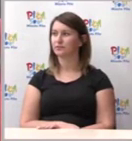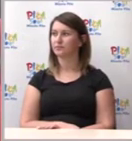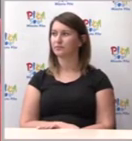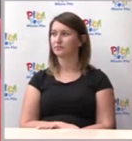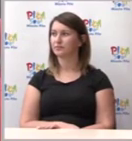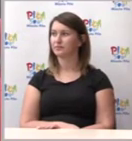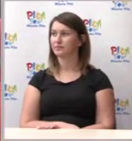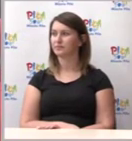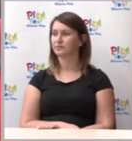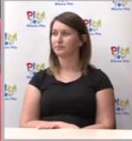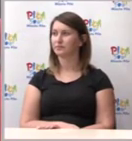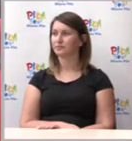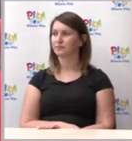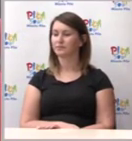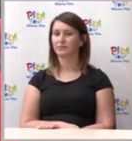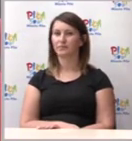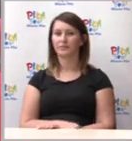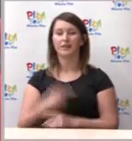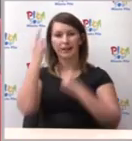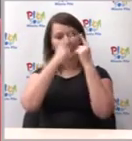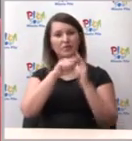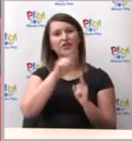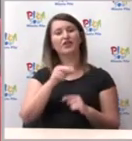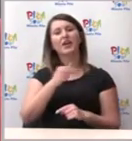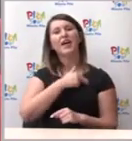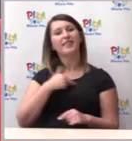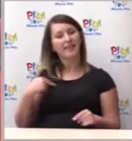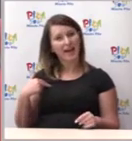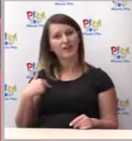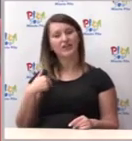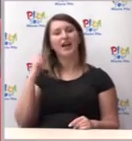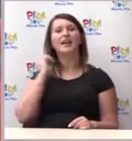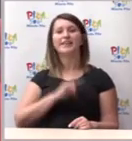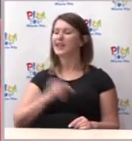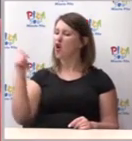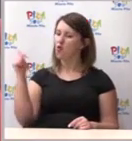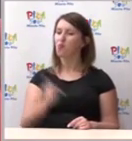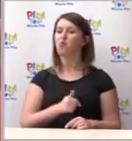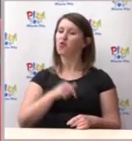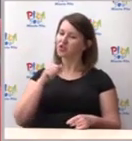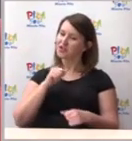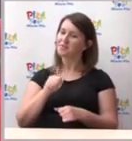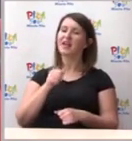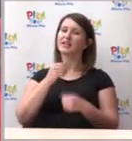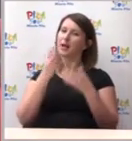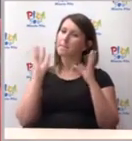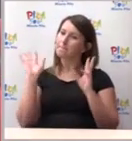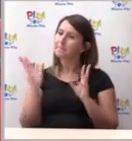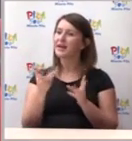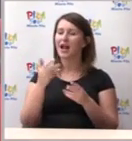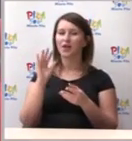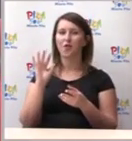stosowane w różnych szkołach, a nasze liceum skromnie czeka. Wobec tego niech nie czeka, wszyscy przyklaśnijmy,